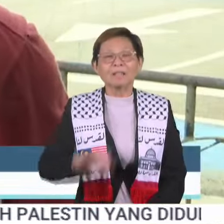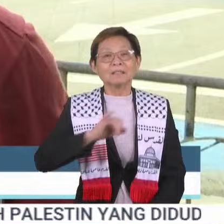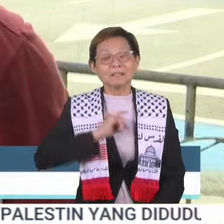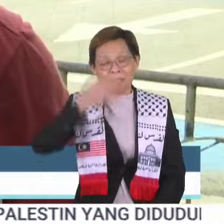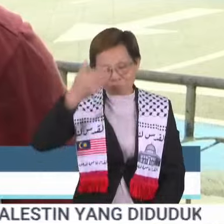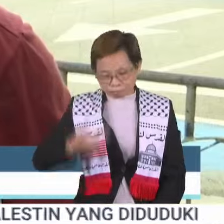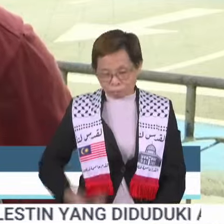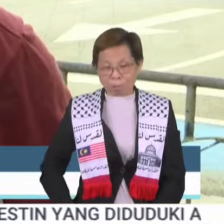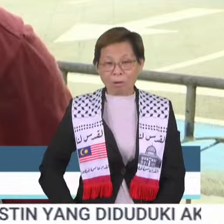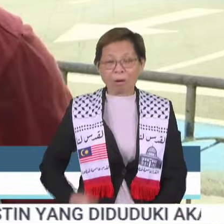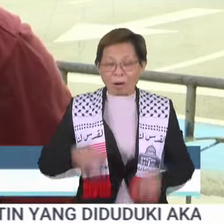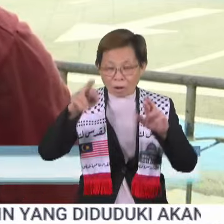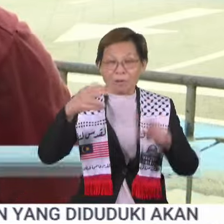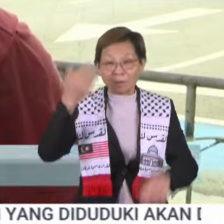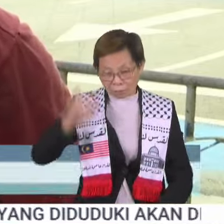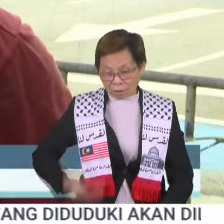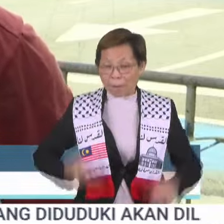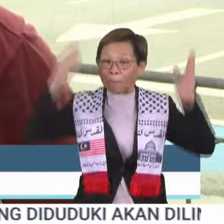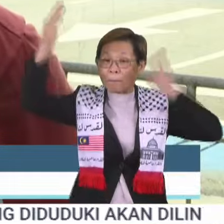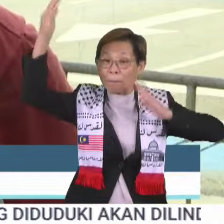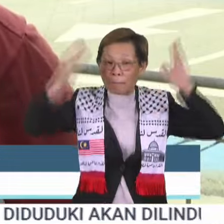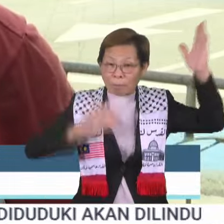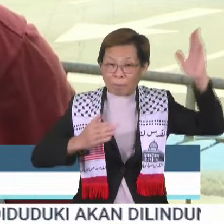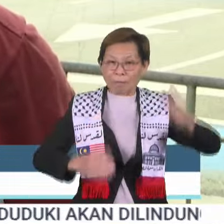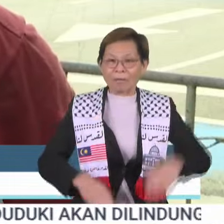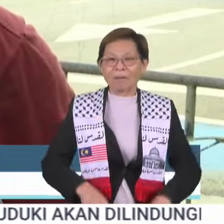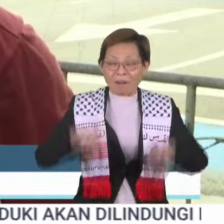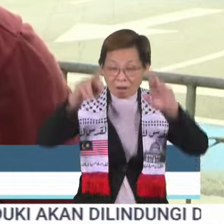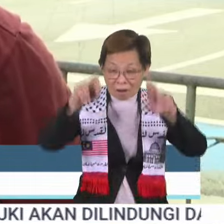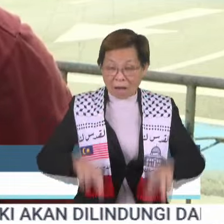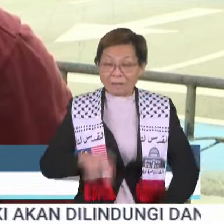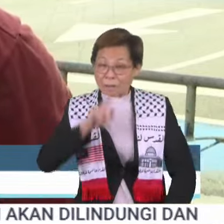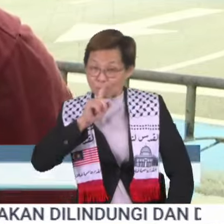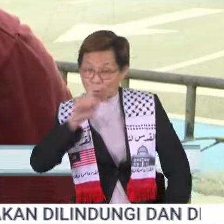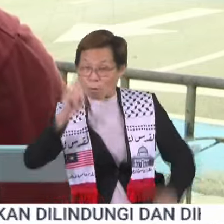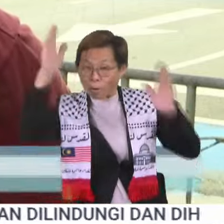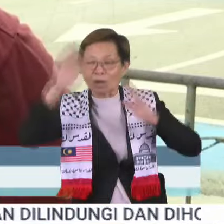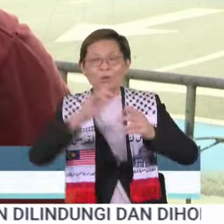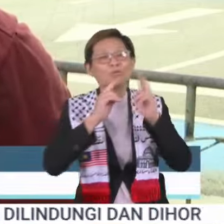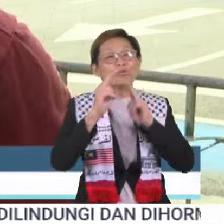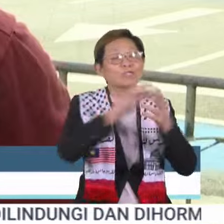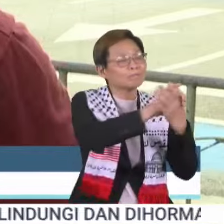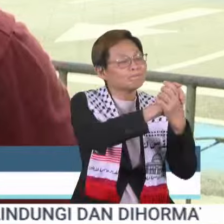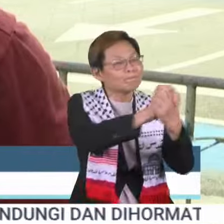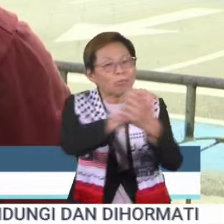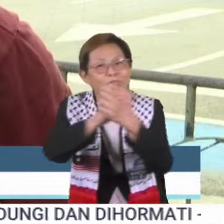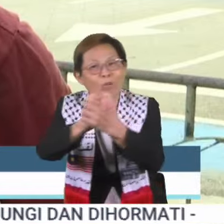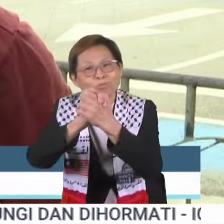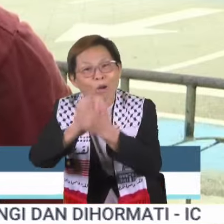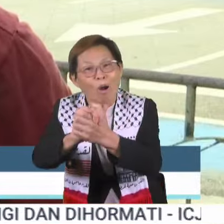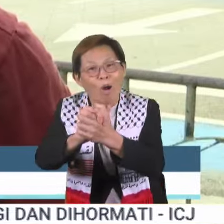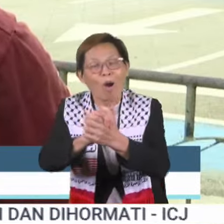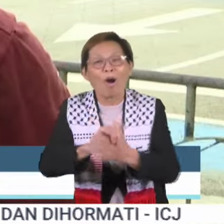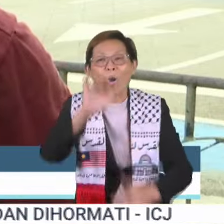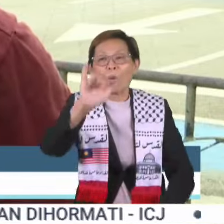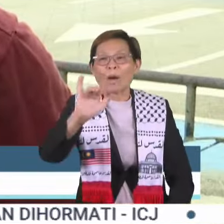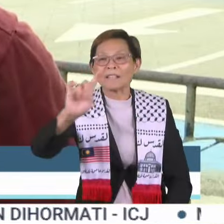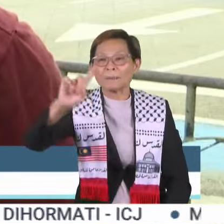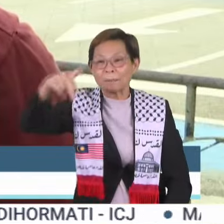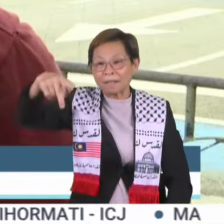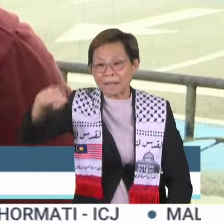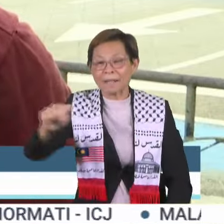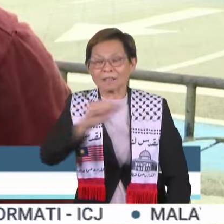Saya selaku rakyat Malaysia iaitu Ranak Jati Malaysia mengucapkan tahniah kepada Kebawah Duli Yang Maha